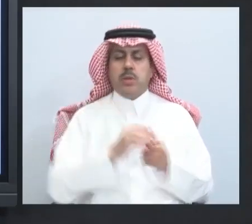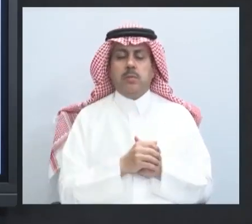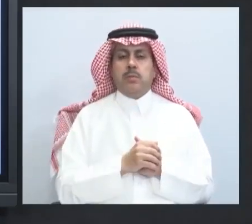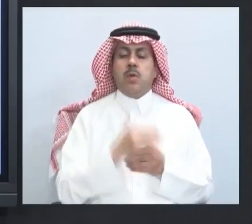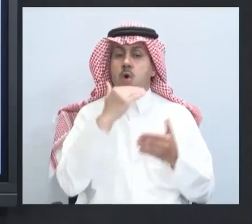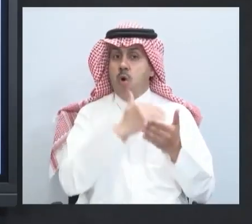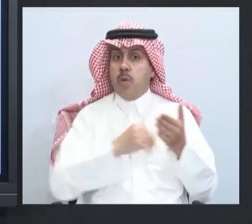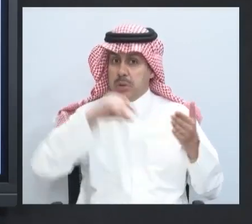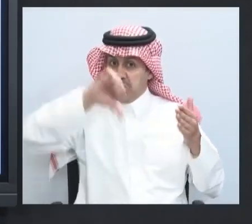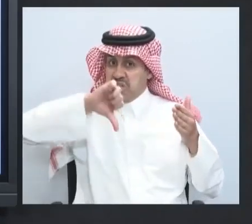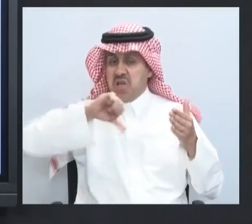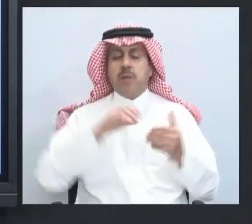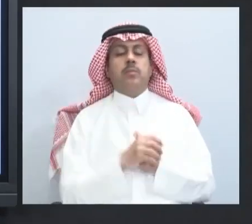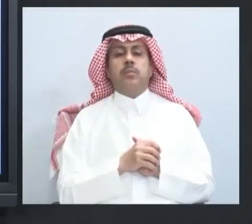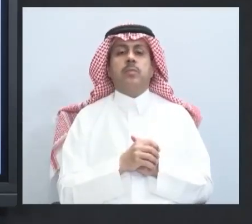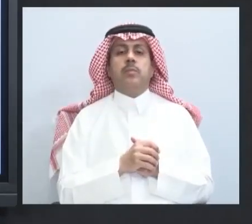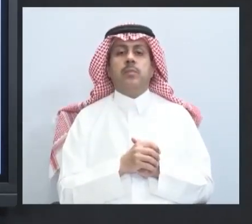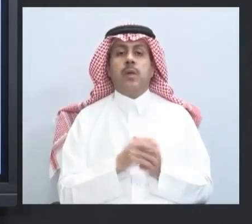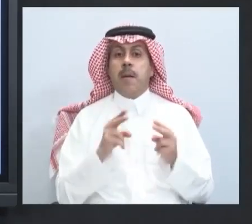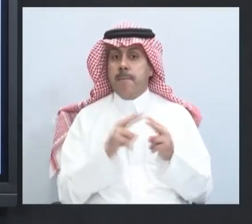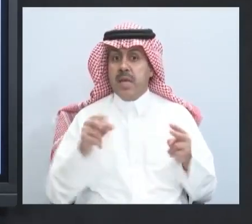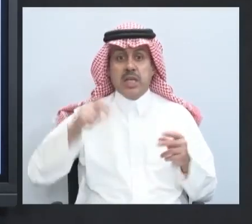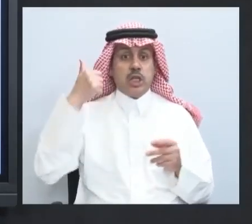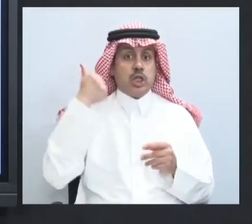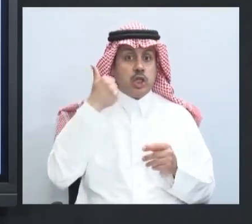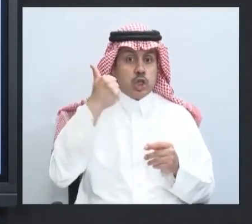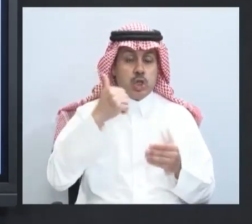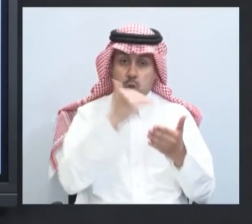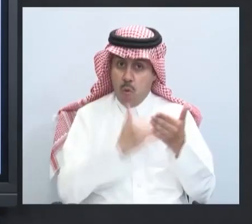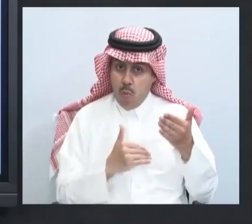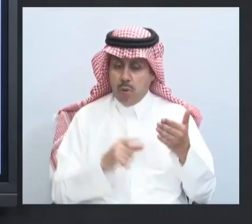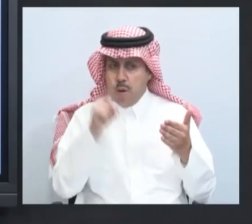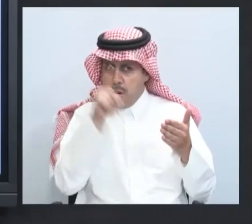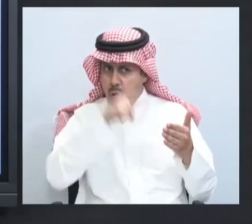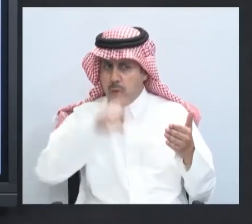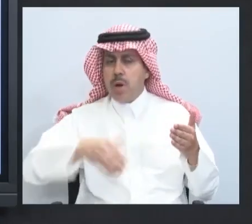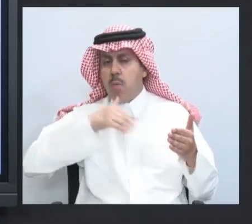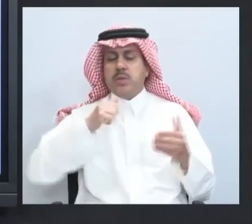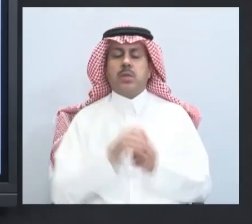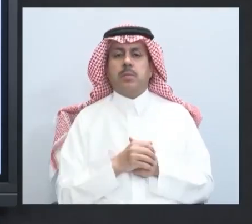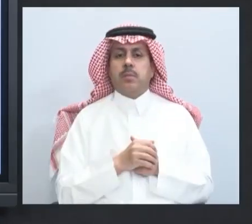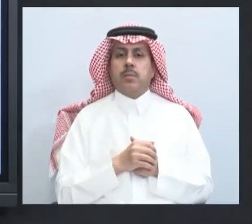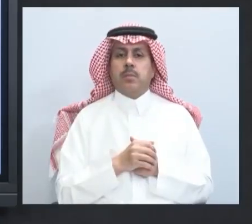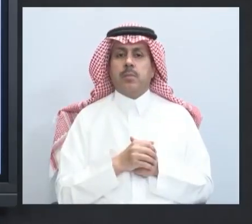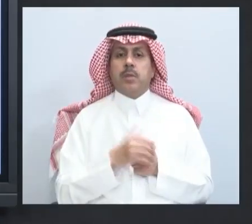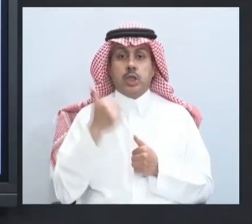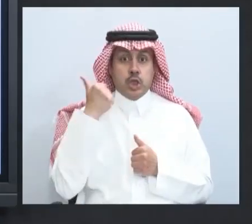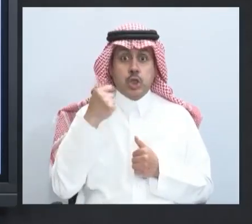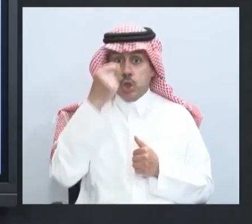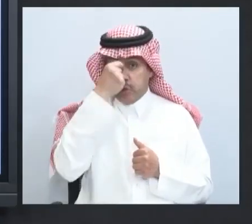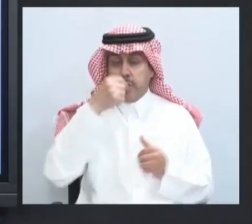والسلام امور عده ذكرنا سته امور يحذر منها عليه الصلاه والسلام